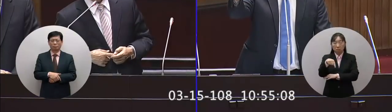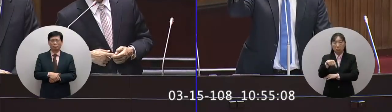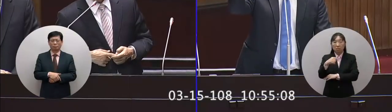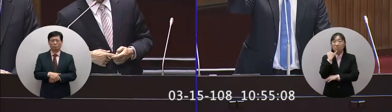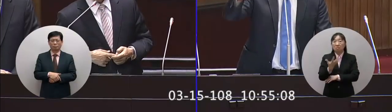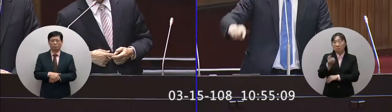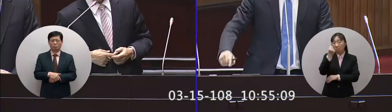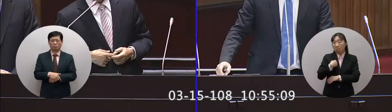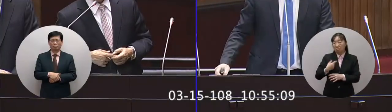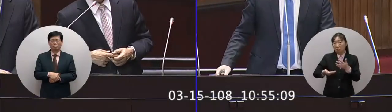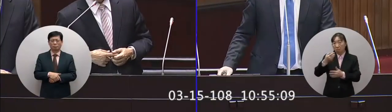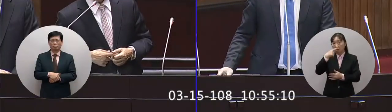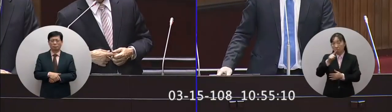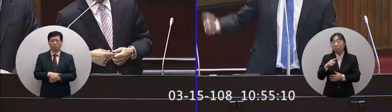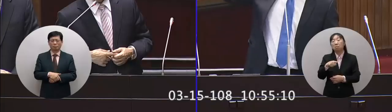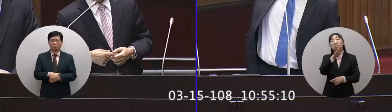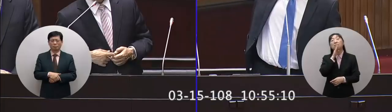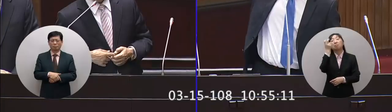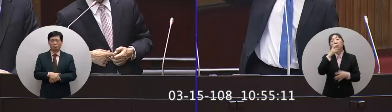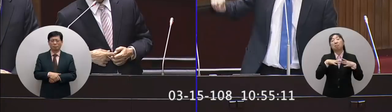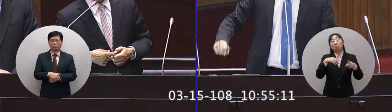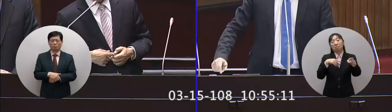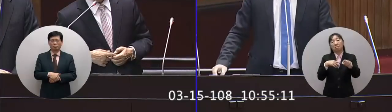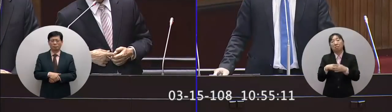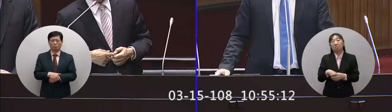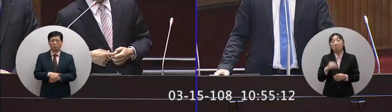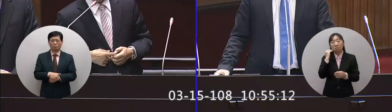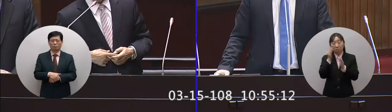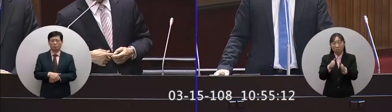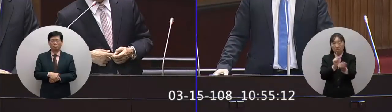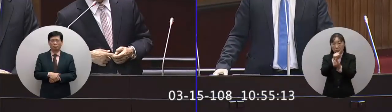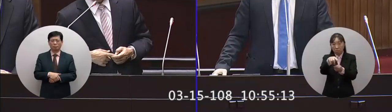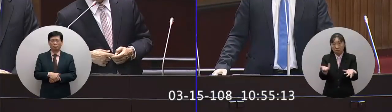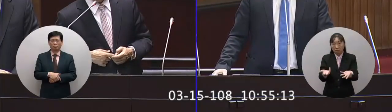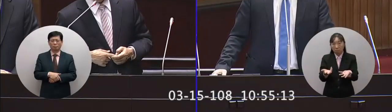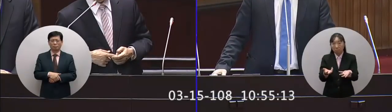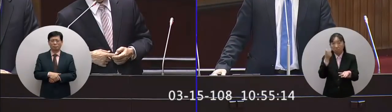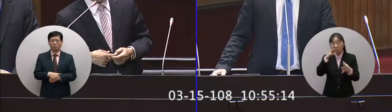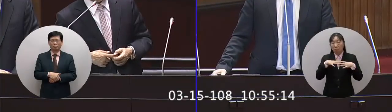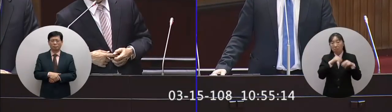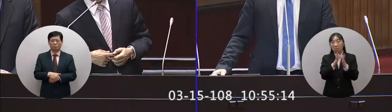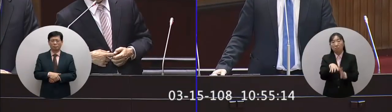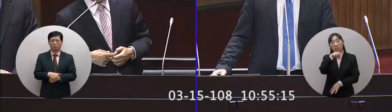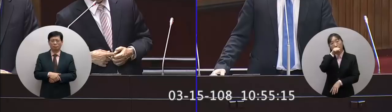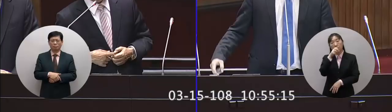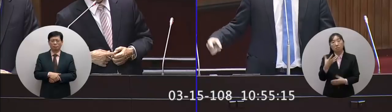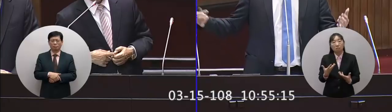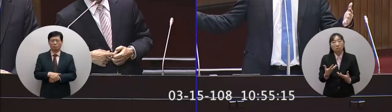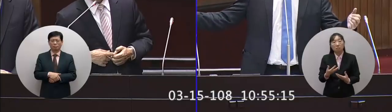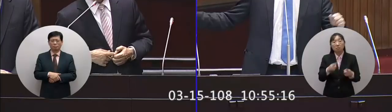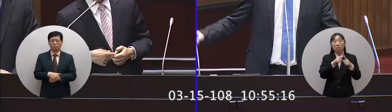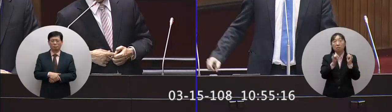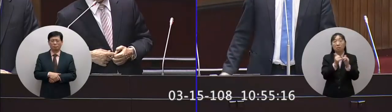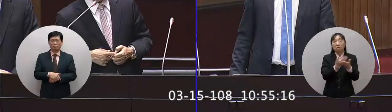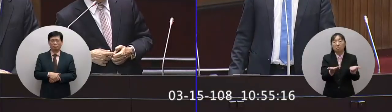权利提上诉的只有检察官。如果面对这样子的案子，我们的检察官选择不上诉，人民